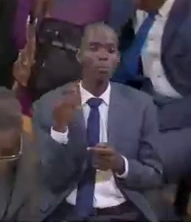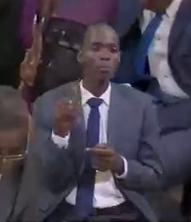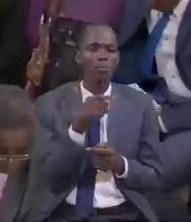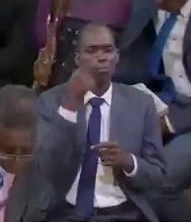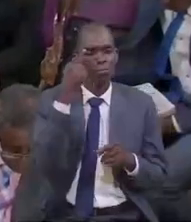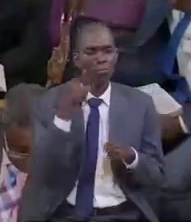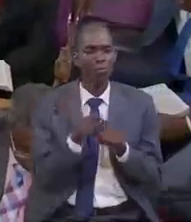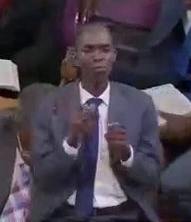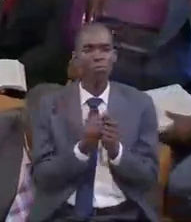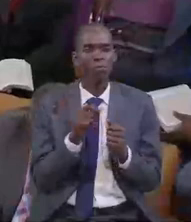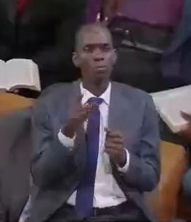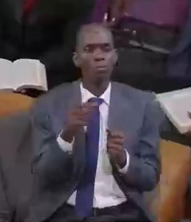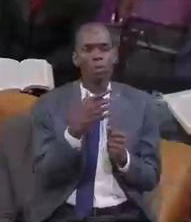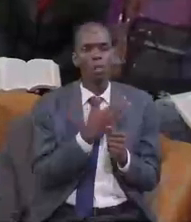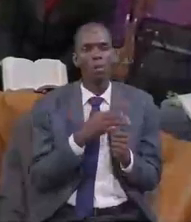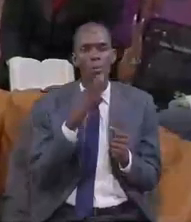les adultères. Verset